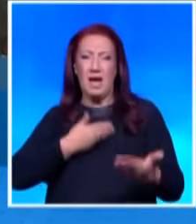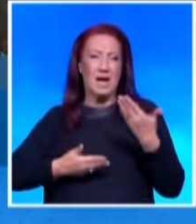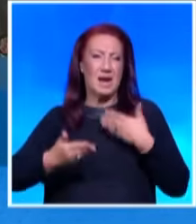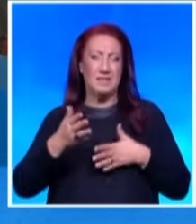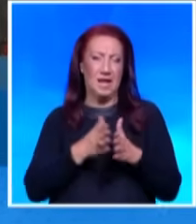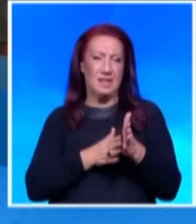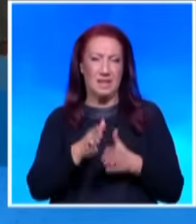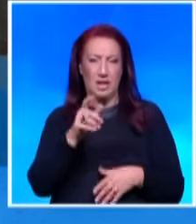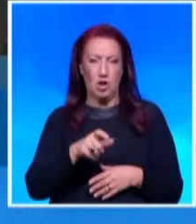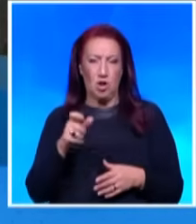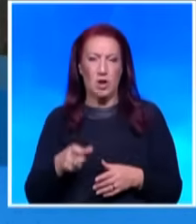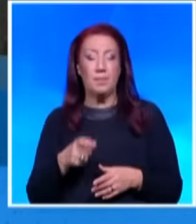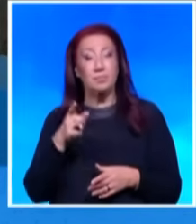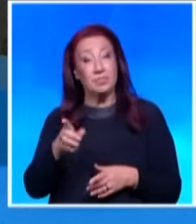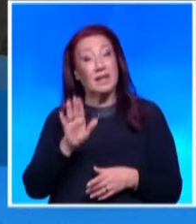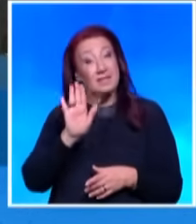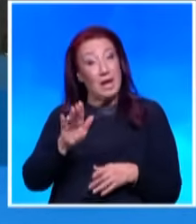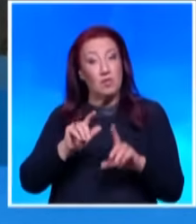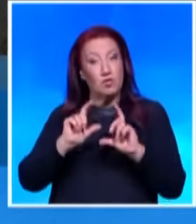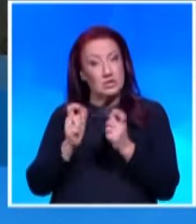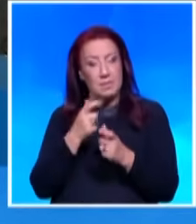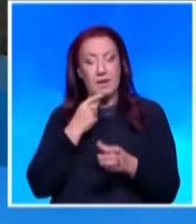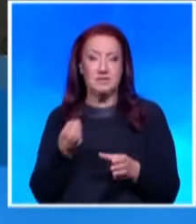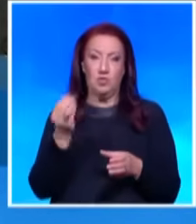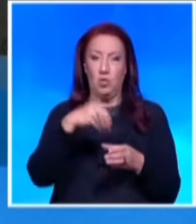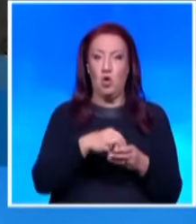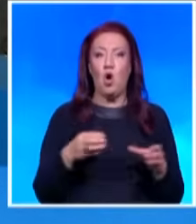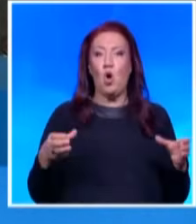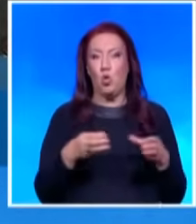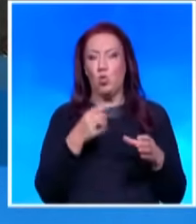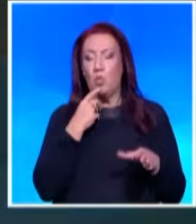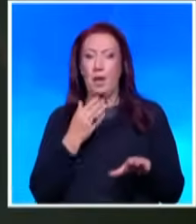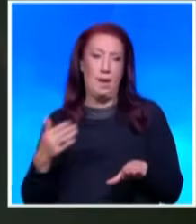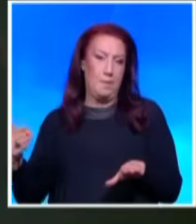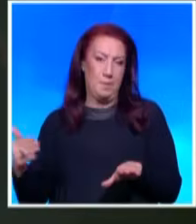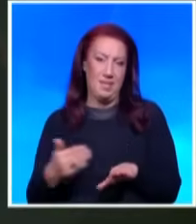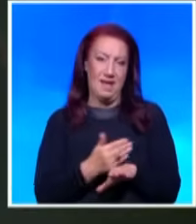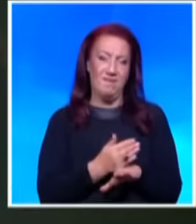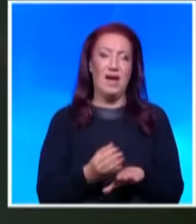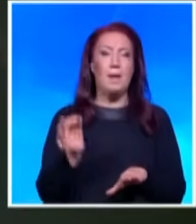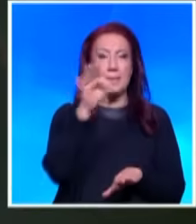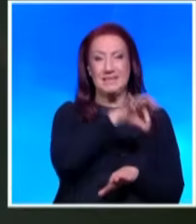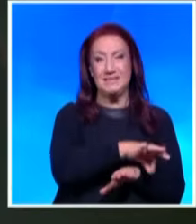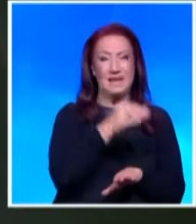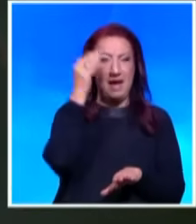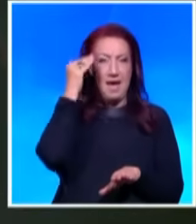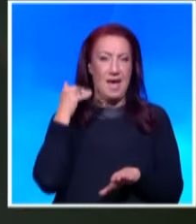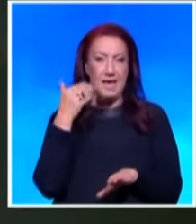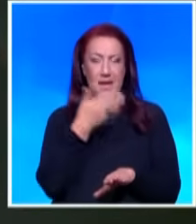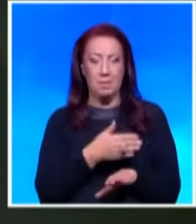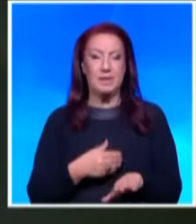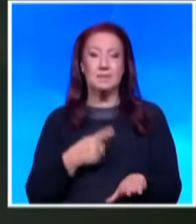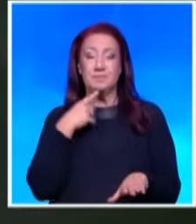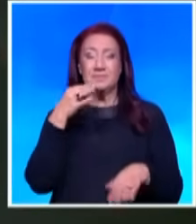болницата. Членовете на неговото семейство обаче са сред групата, която вече е в Египет. Но разказ от първо лице